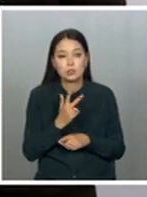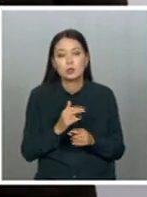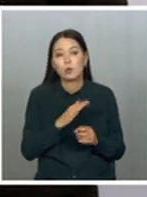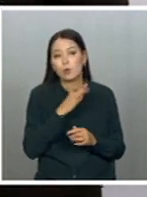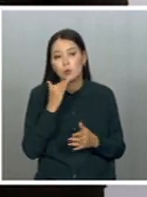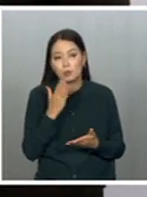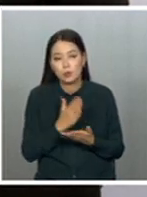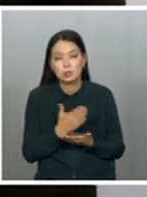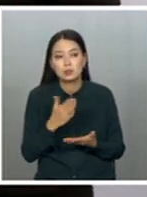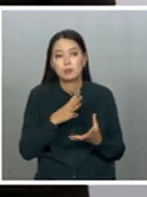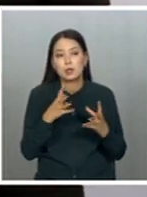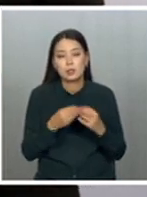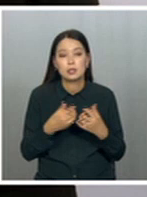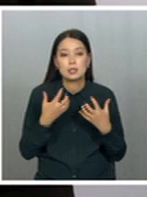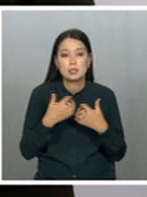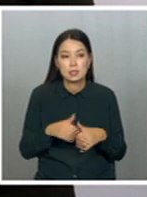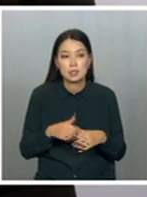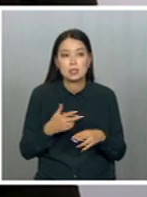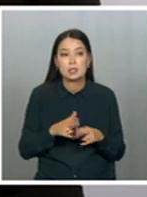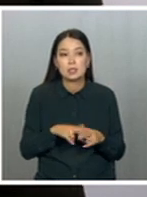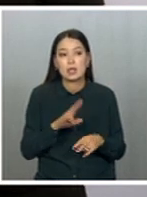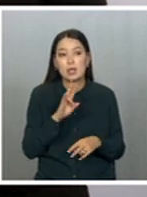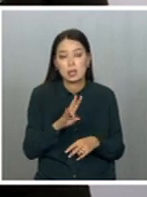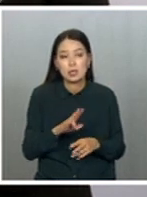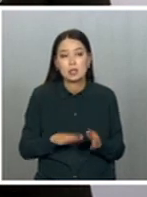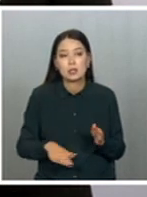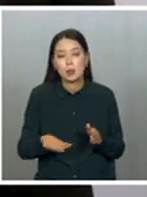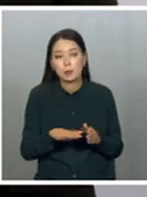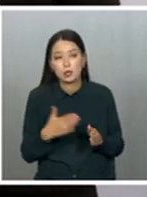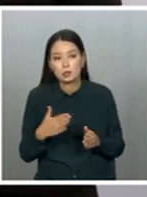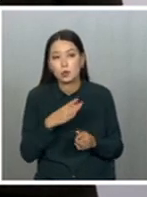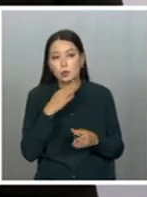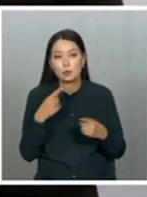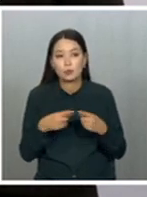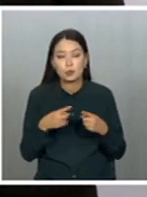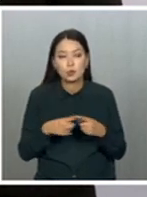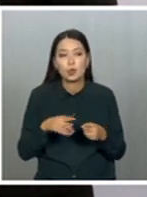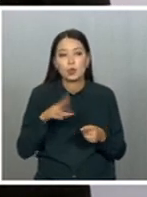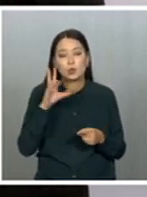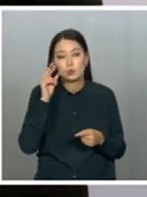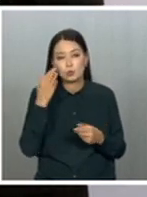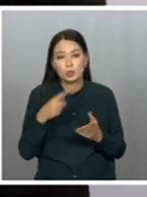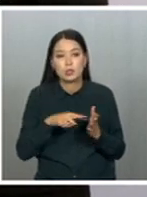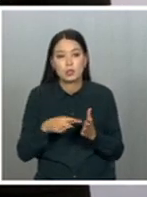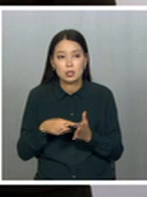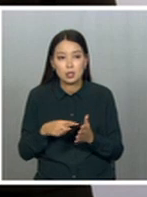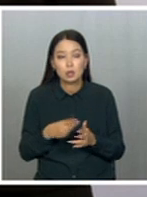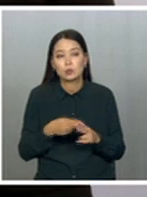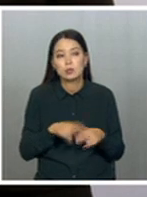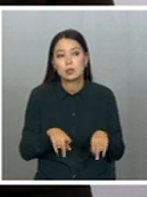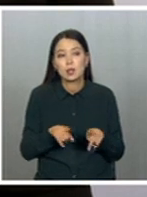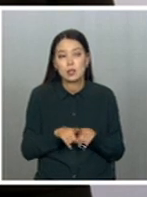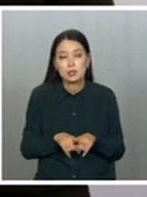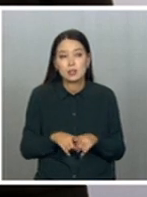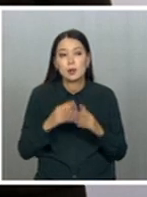бар қырларының саны. Мұндағы n дегеніміз табанындағы көп бұрыштың төбелерінің саны. Сонда,